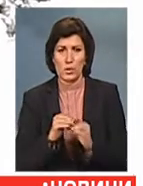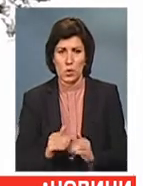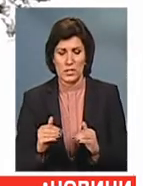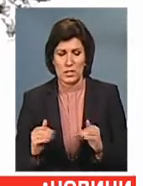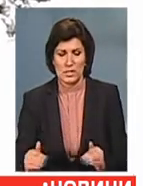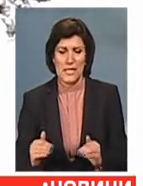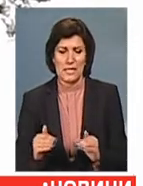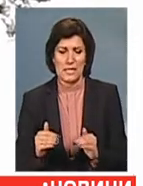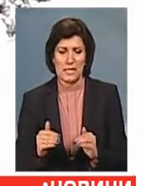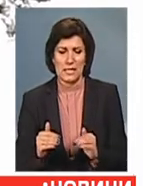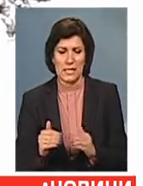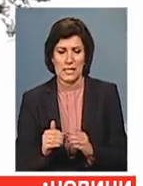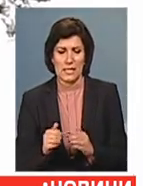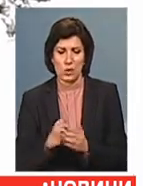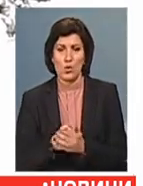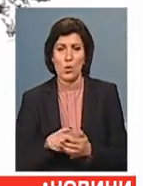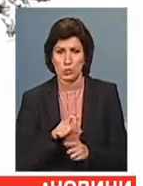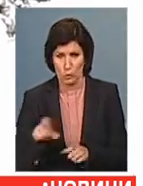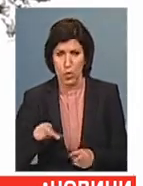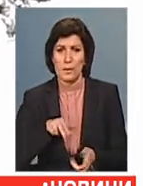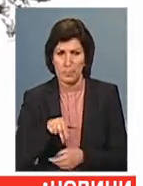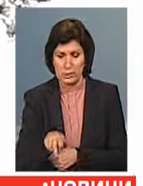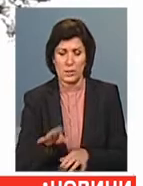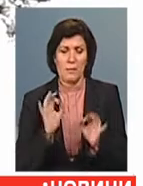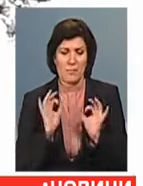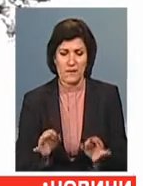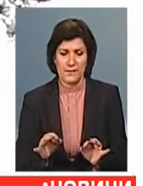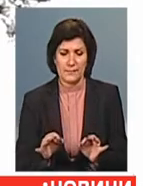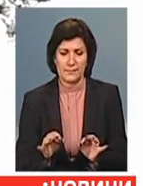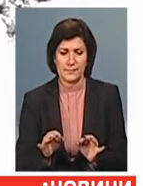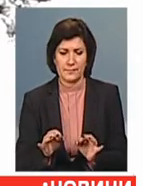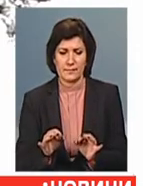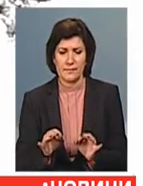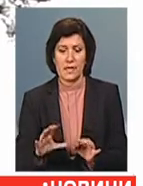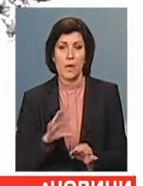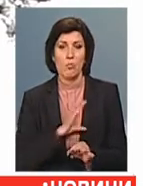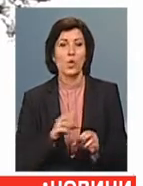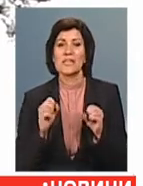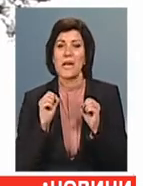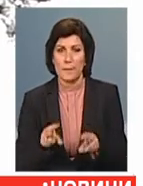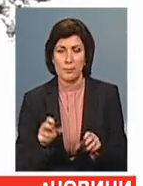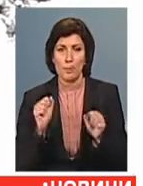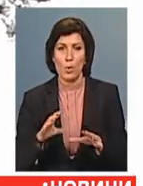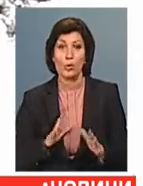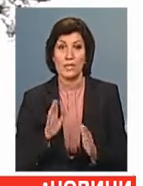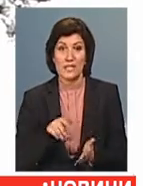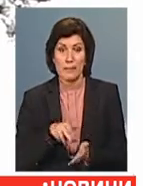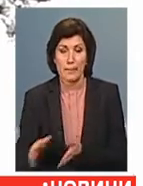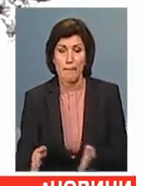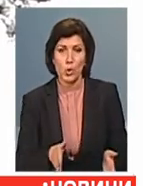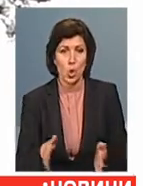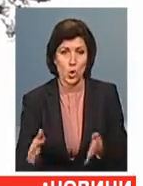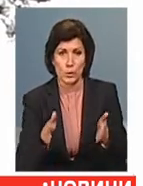дітей до школи пішли. Правда, було небезпечно, бо можна було тільки йти по